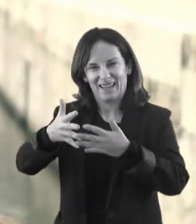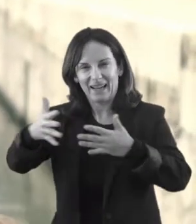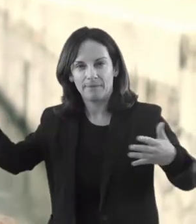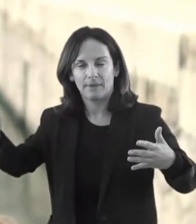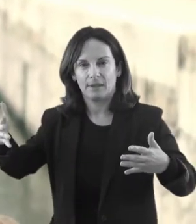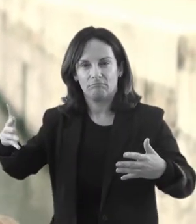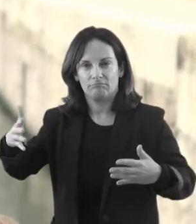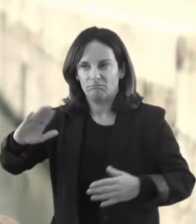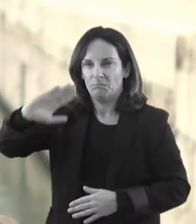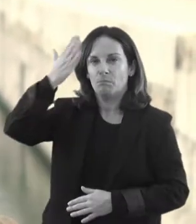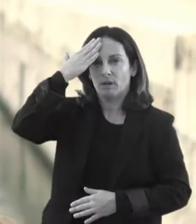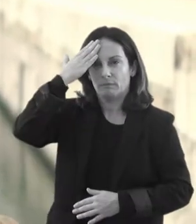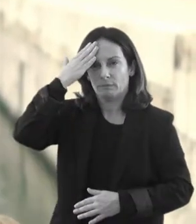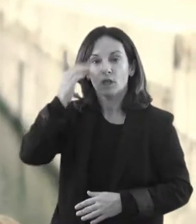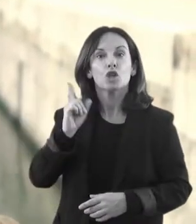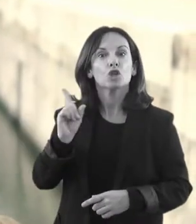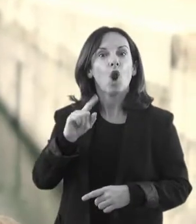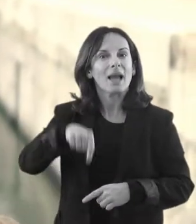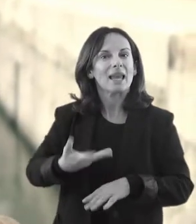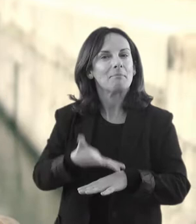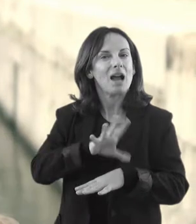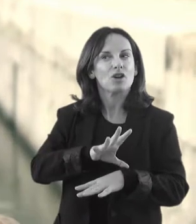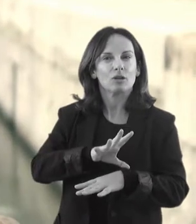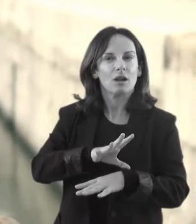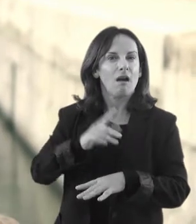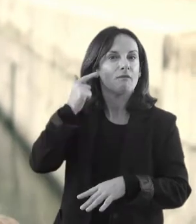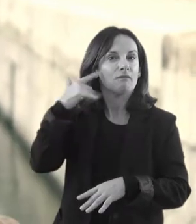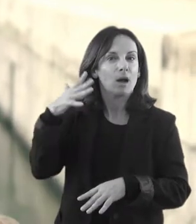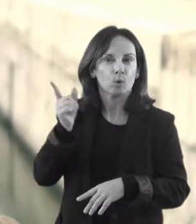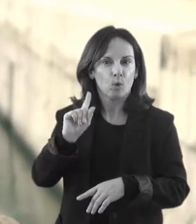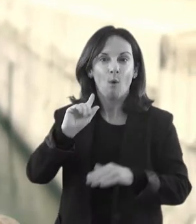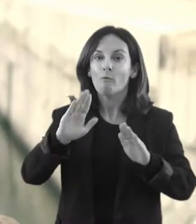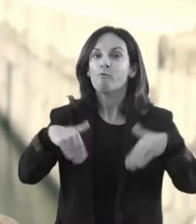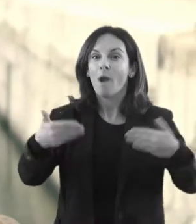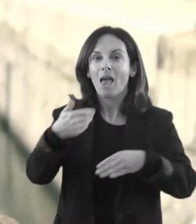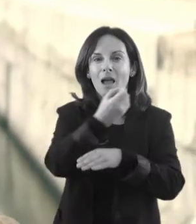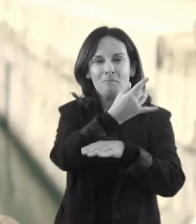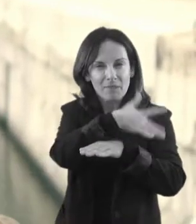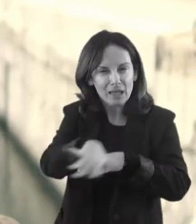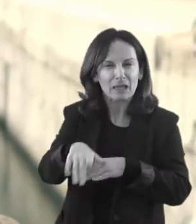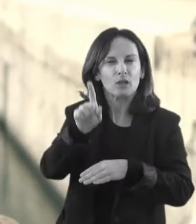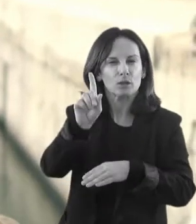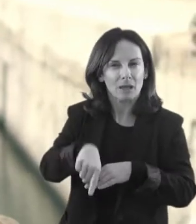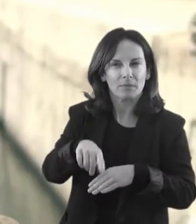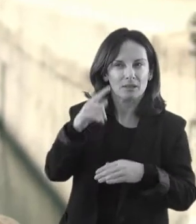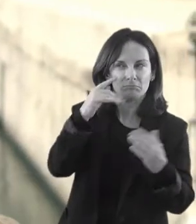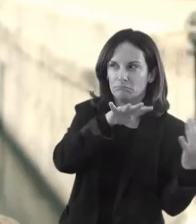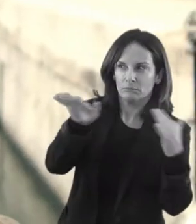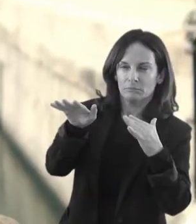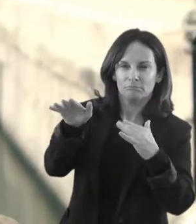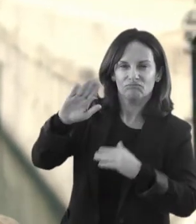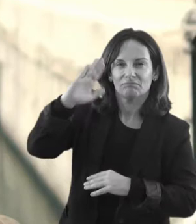referent, no només pels mallorquins, sinó en el Mediterrani. I el que m'agradaria que contingués aquest museu seria